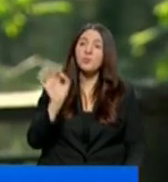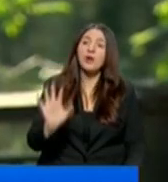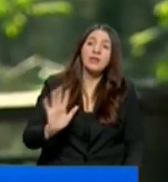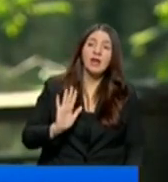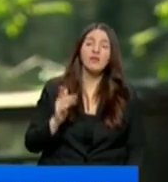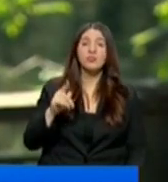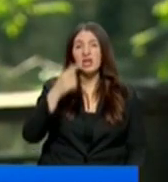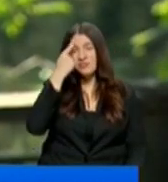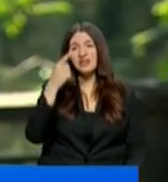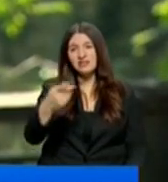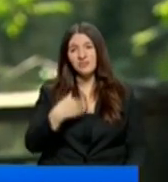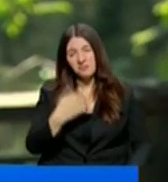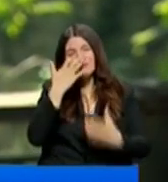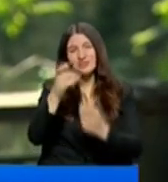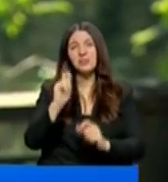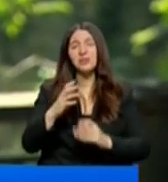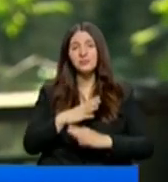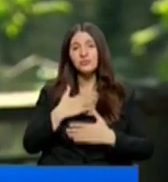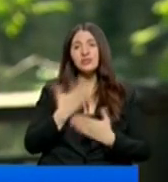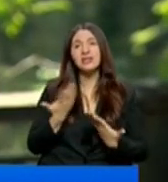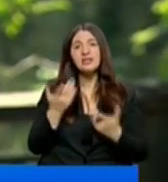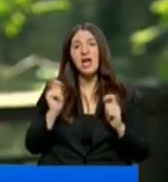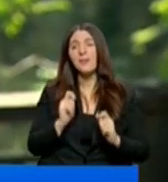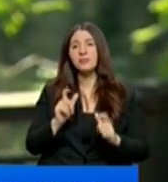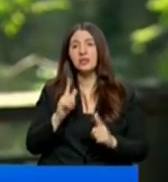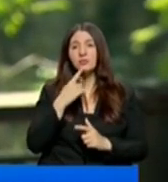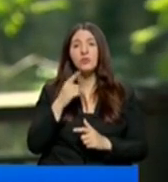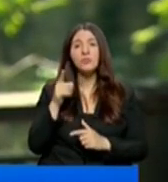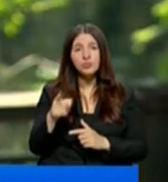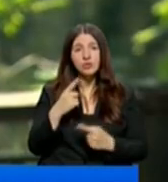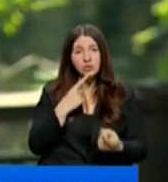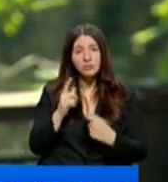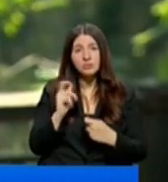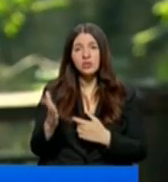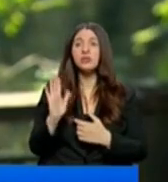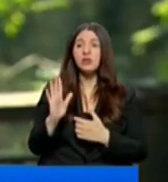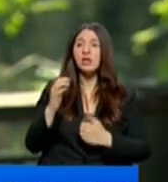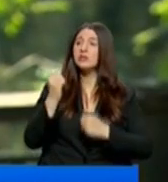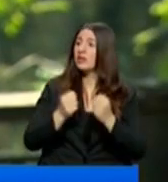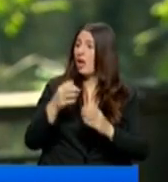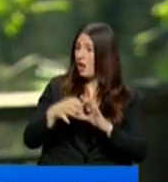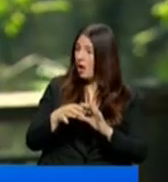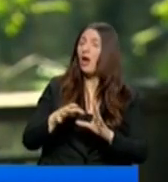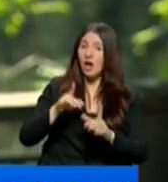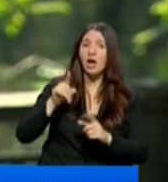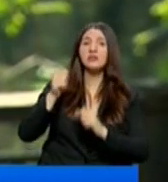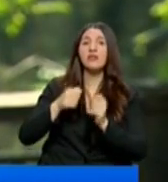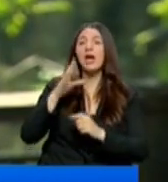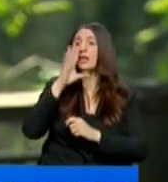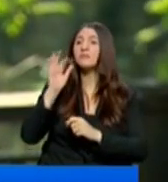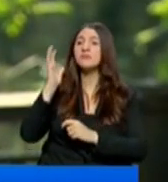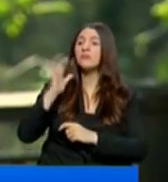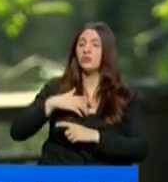kadar. Ve bu imkanları size sağlamak istiyoruz. Nasıl yapmalıyız ya? Bunlarla konuşacaksınız. Sanayicilerle ilgili yapıyorsanız